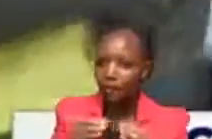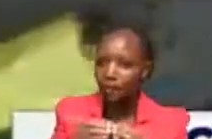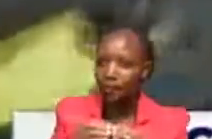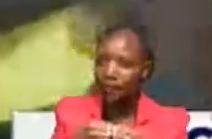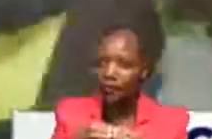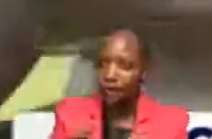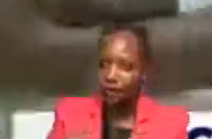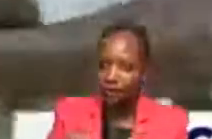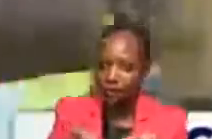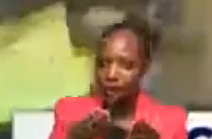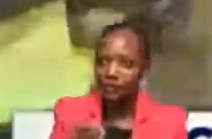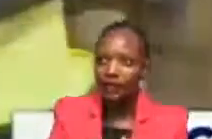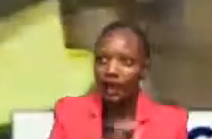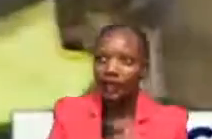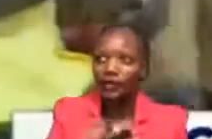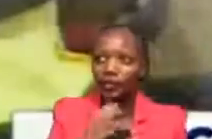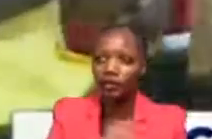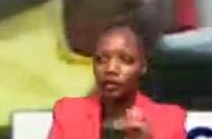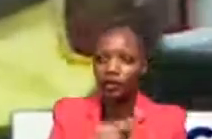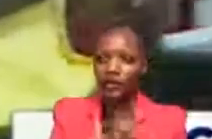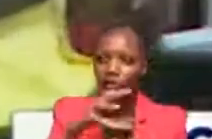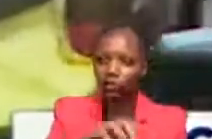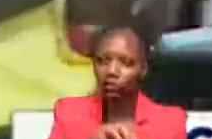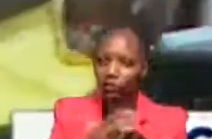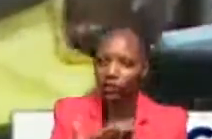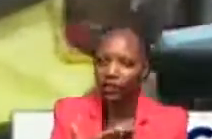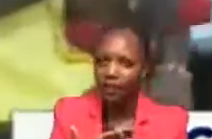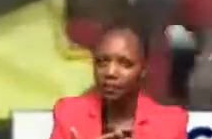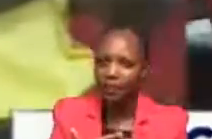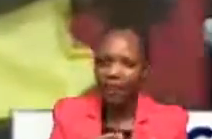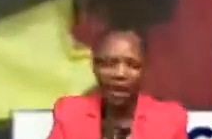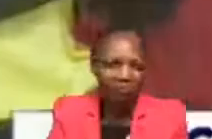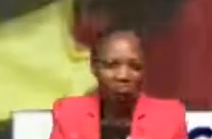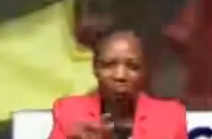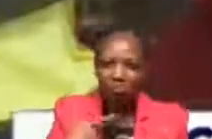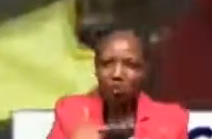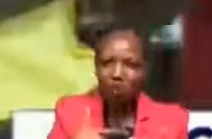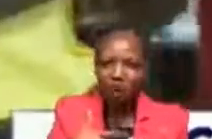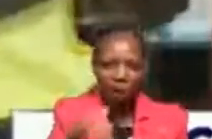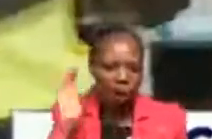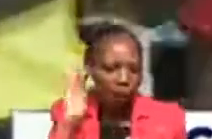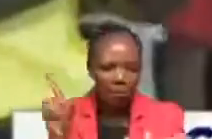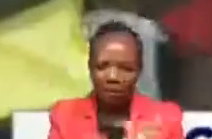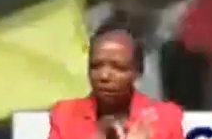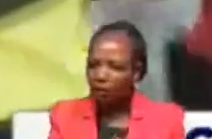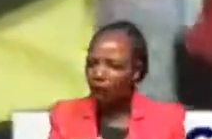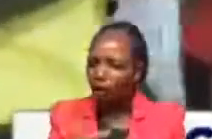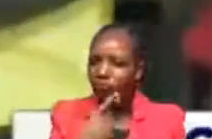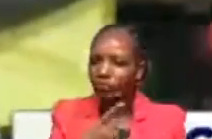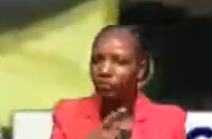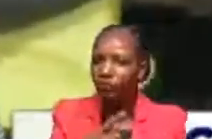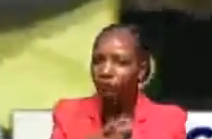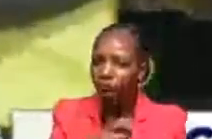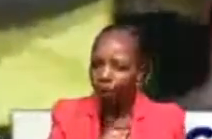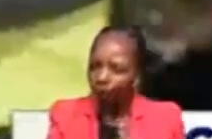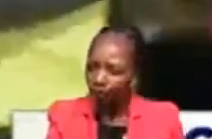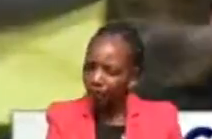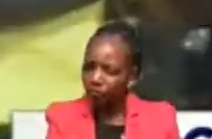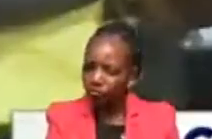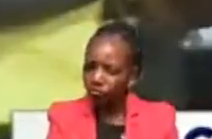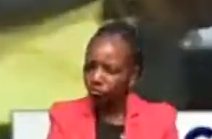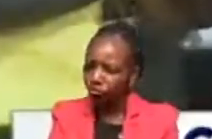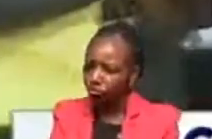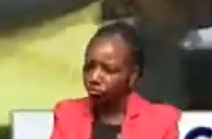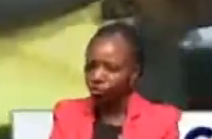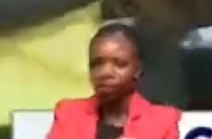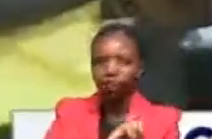duka hili waweze kutuelezea hali iko vipi. Je, watu wanafuata yale maagizo ambayo wameweka kuweza kuhakikisha kwamba ugonjwa huu